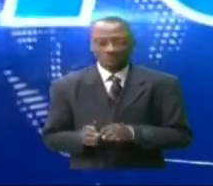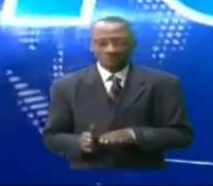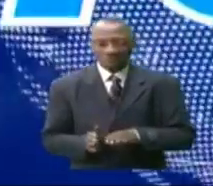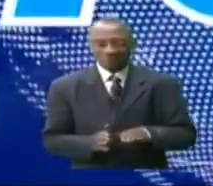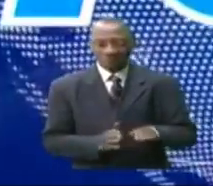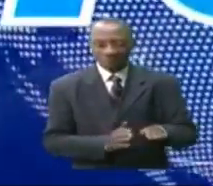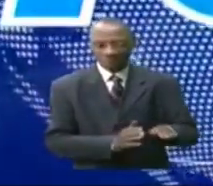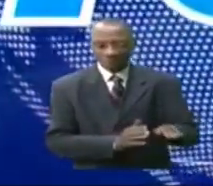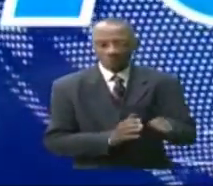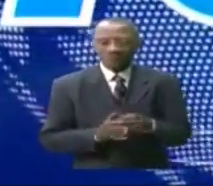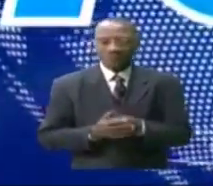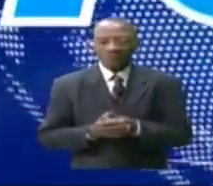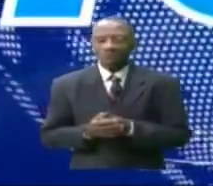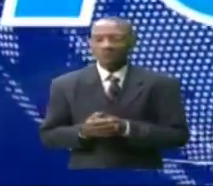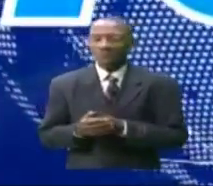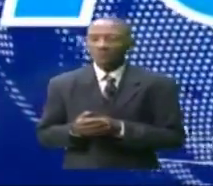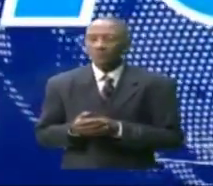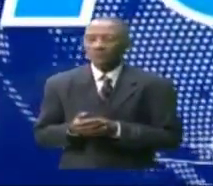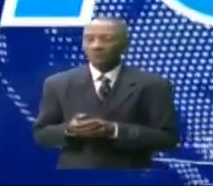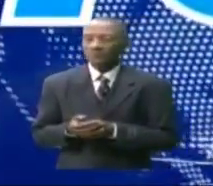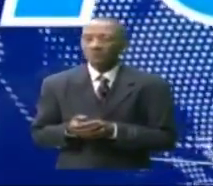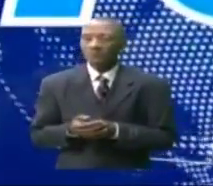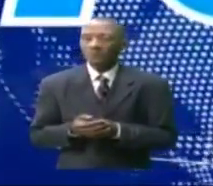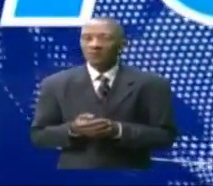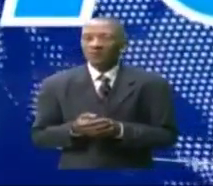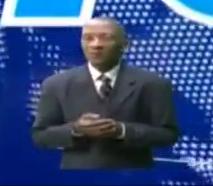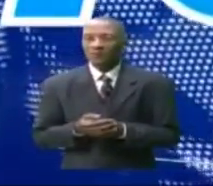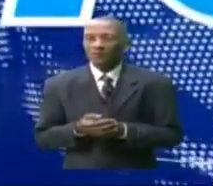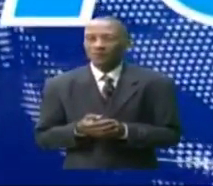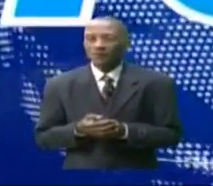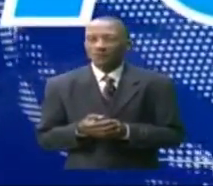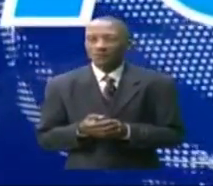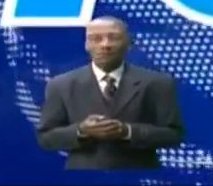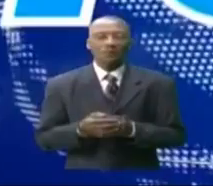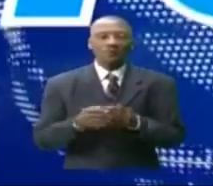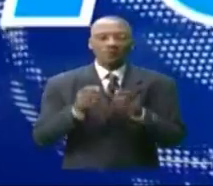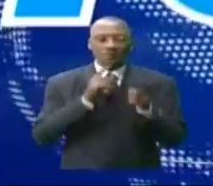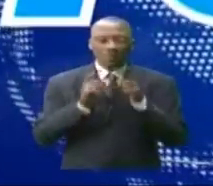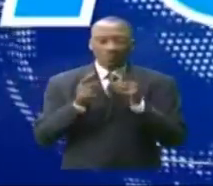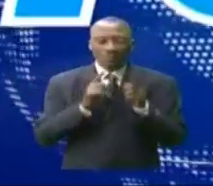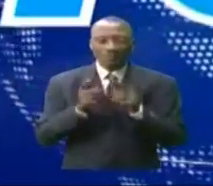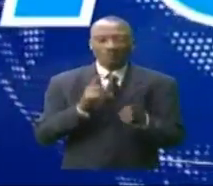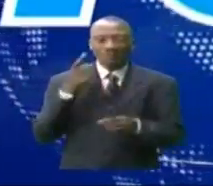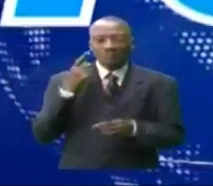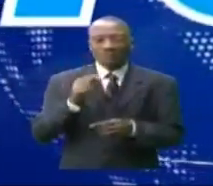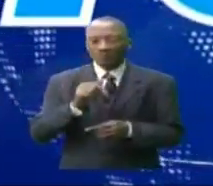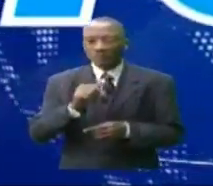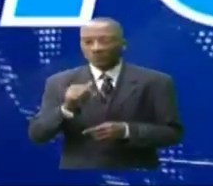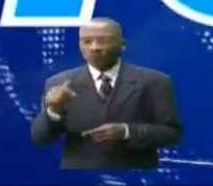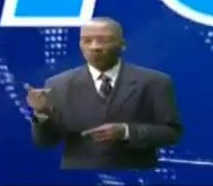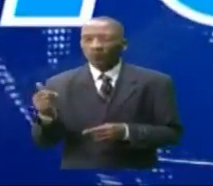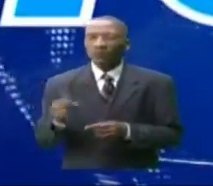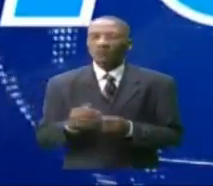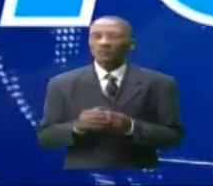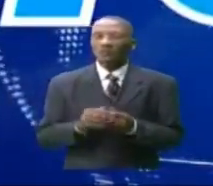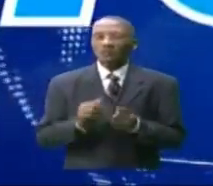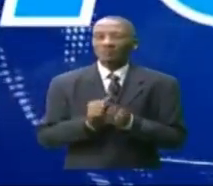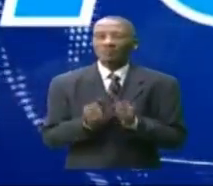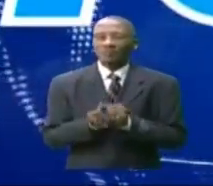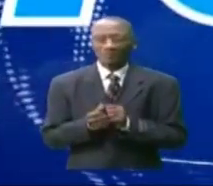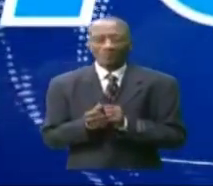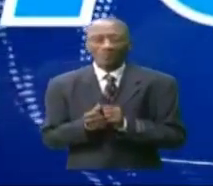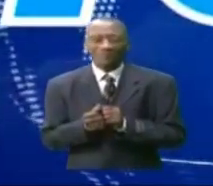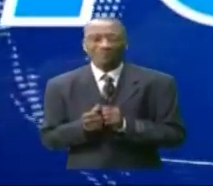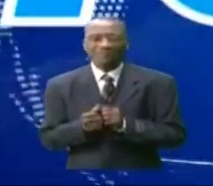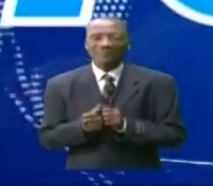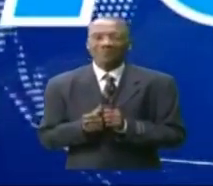depuis 2016 qu'il apporte son appui aux femmes exerçant le petit commerce à travers de microfinances sans intérêt. Ernest Yenga